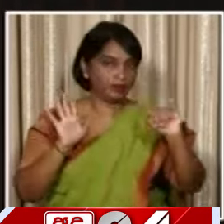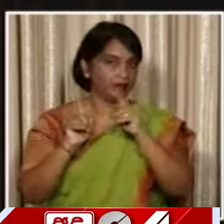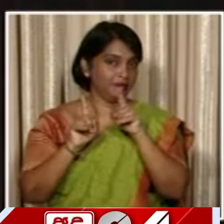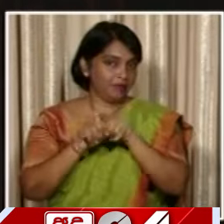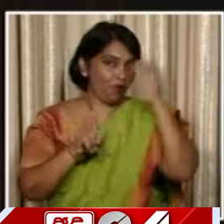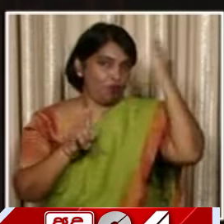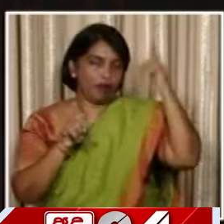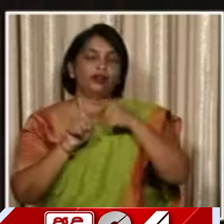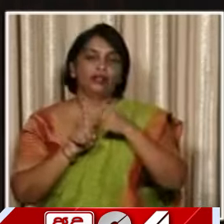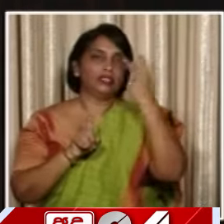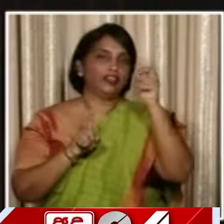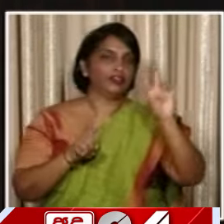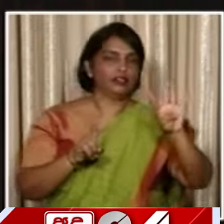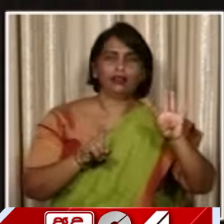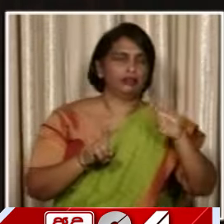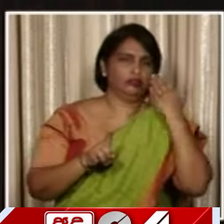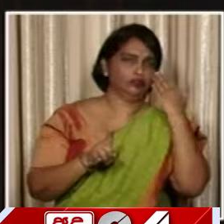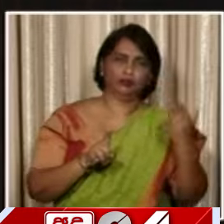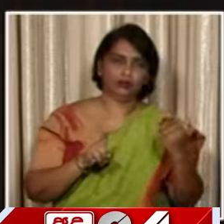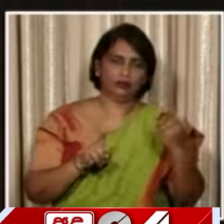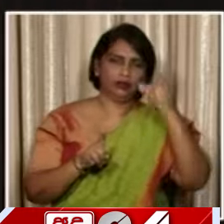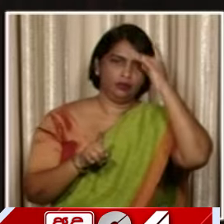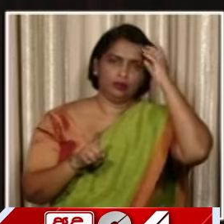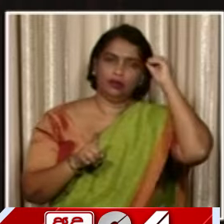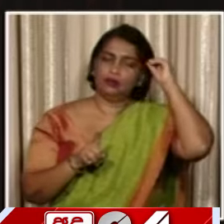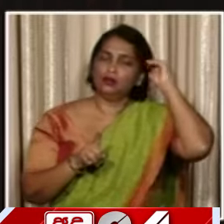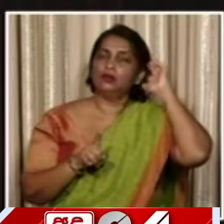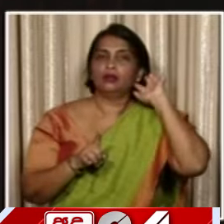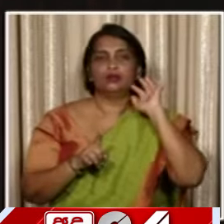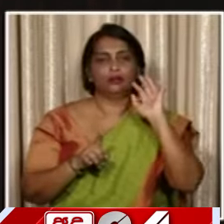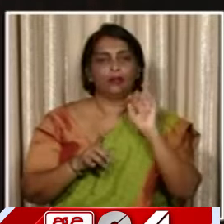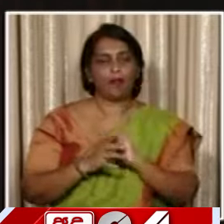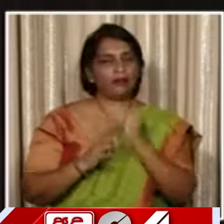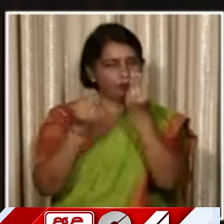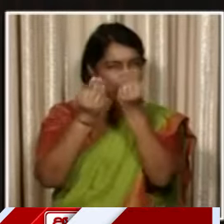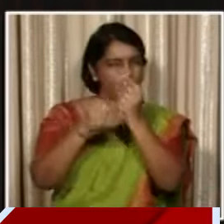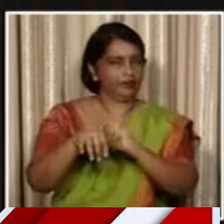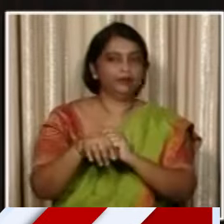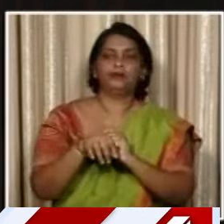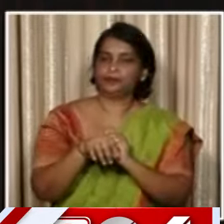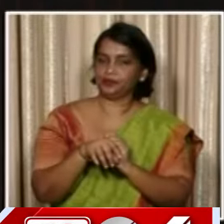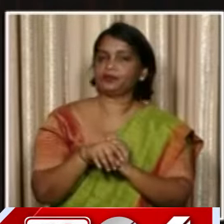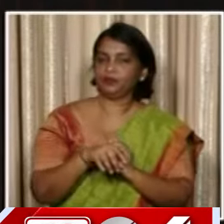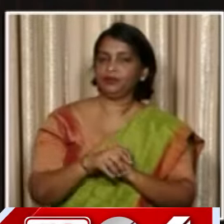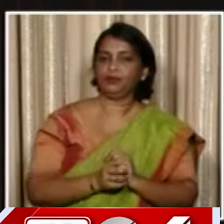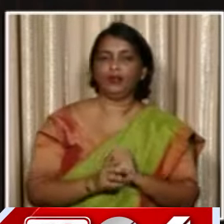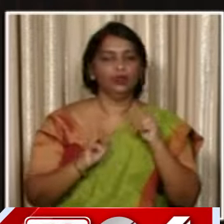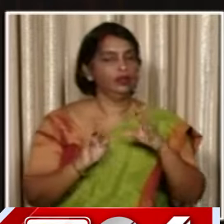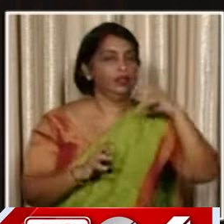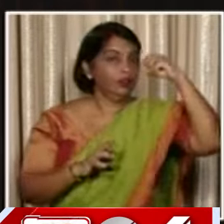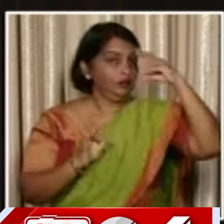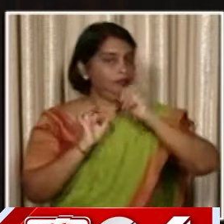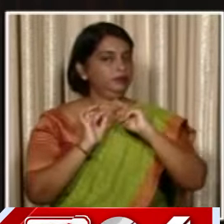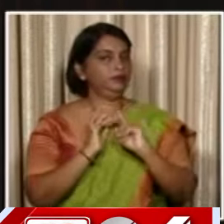සාපේක්ෂව 2024දී අපි දැකලා තියෙනවා. ඔබතුමයි කාලය අවසන් වෙන්නේ. විශේෂයෙන්ම මට තව තප්පර 30ක් ලබා දෙන කරු කතානායකතුමනි විදුලි